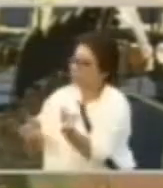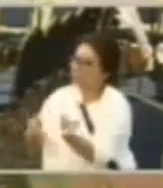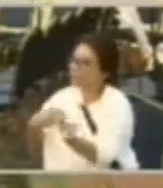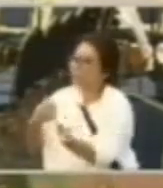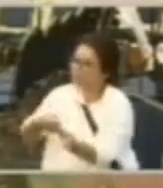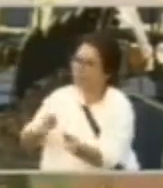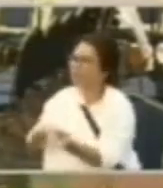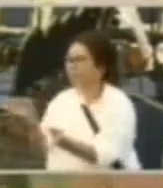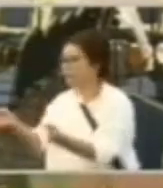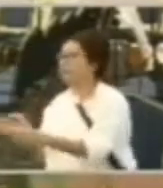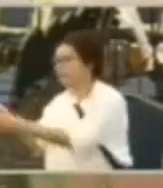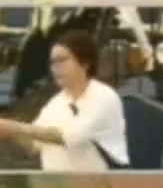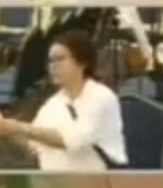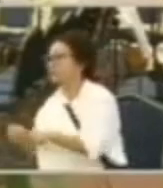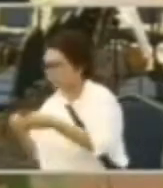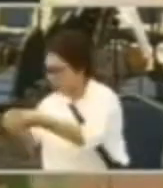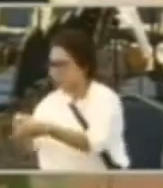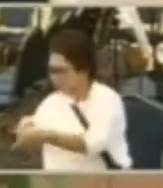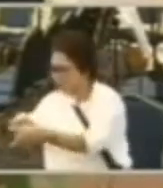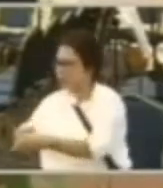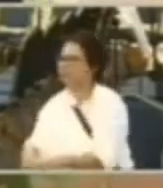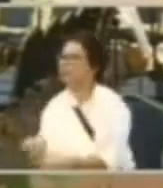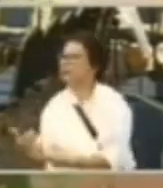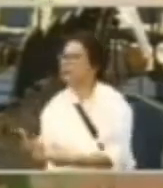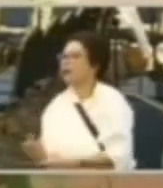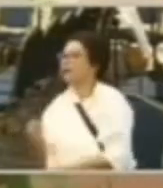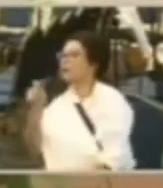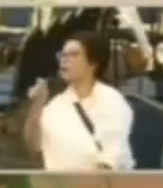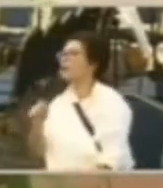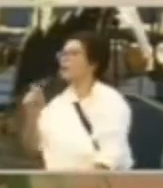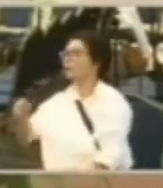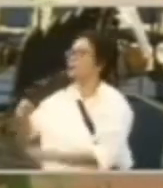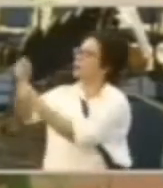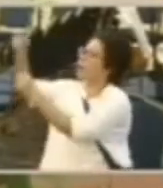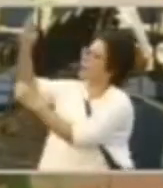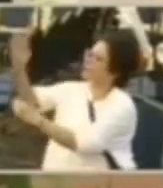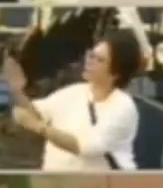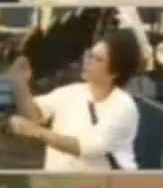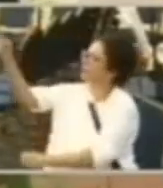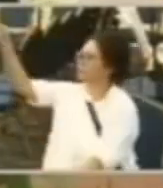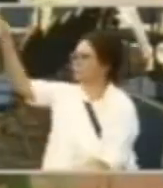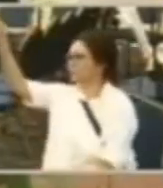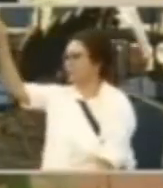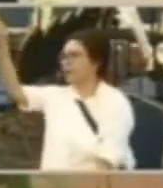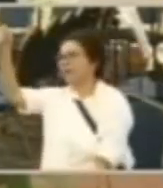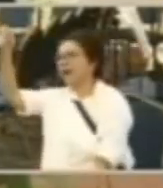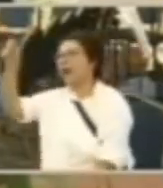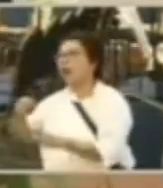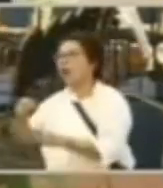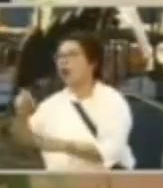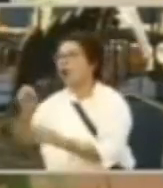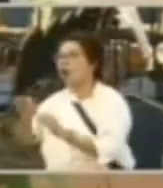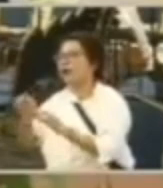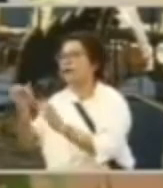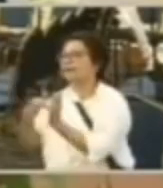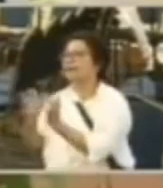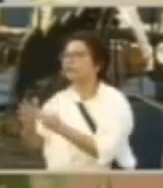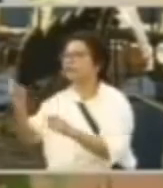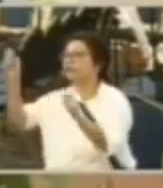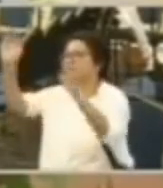Yesus kanan kita kanan. Yesus lurus kita lurus. Lalu saya tuh pegang salib. Saya angkat salib. Kalau Yesus disalib.